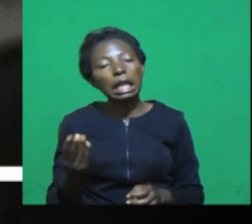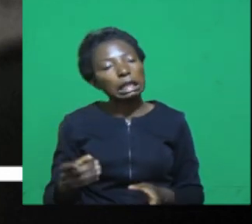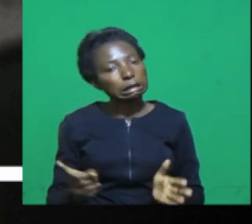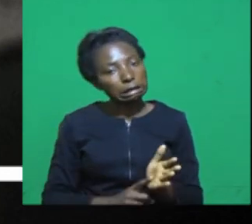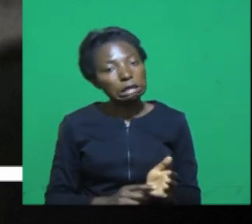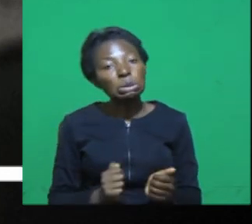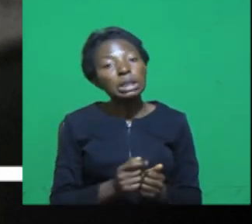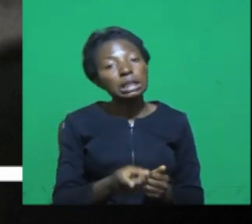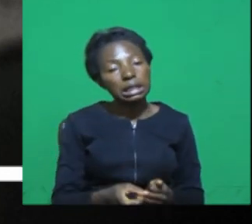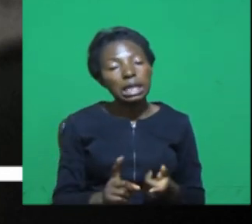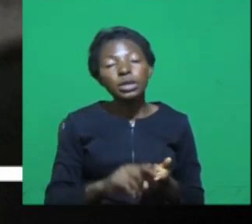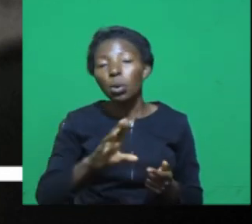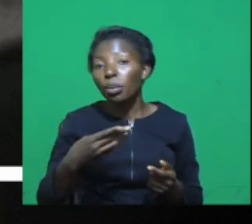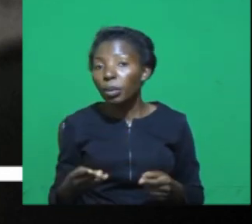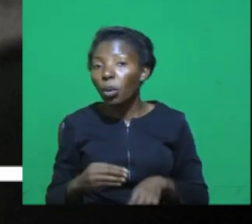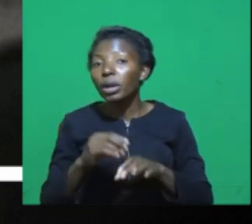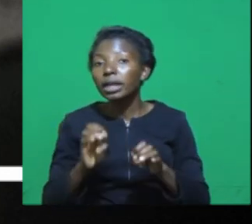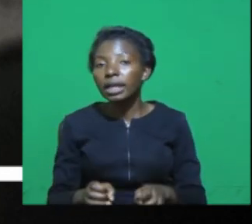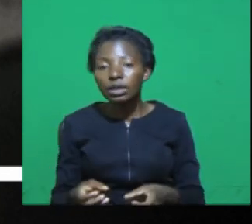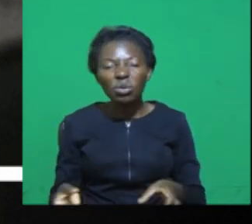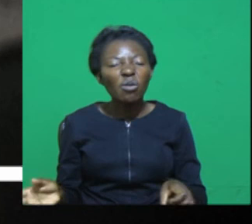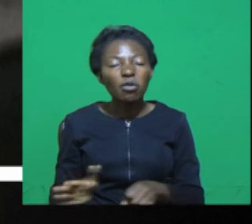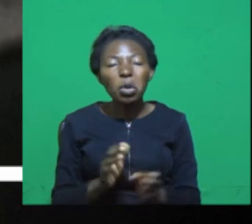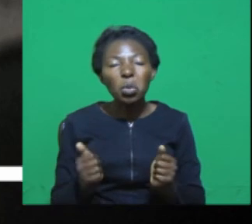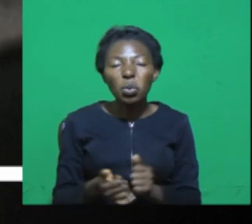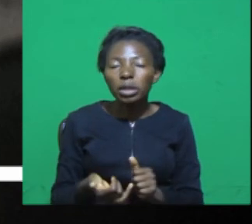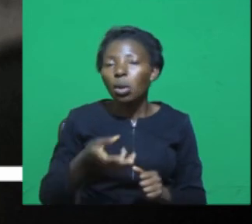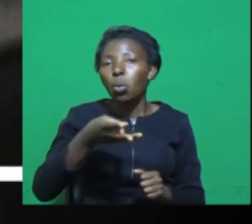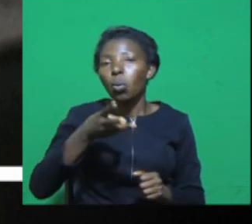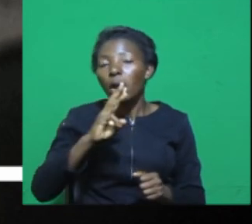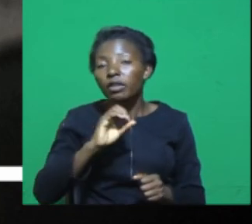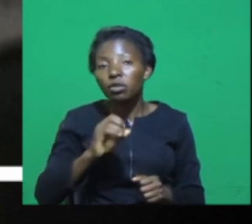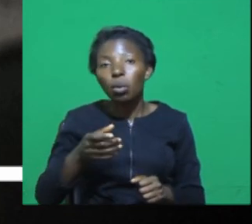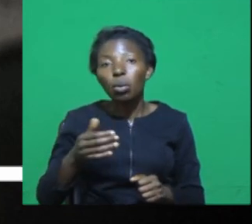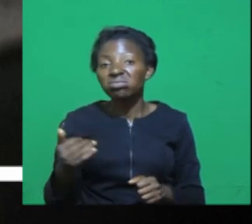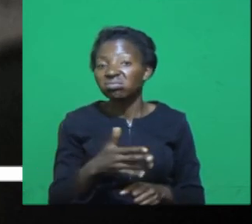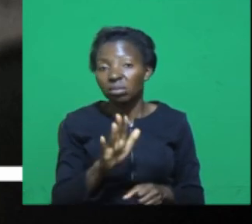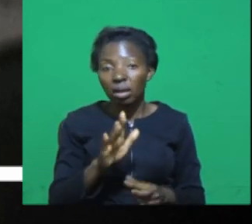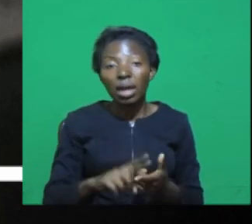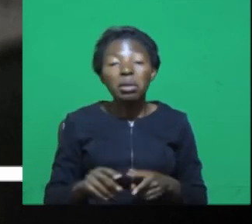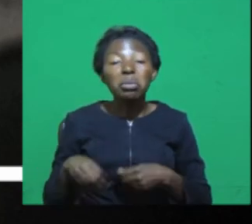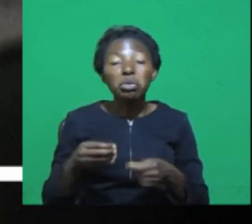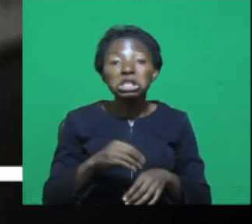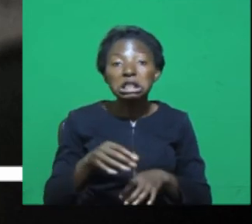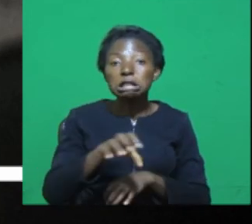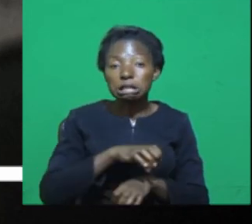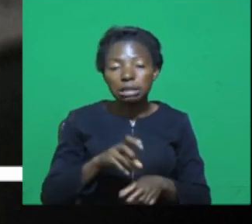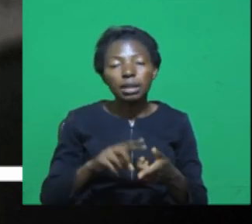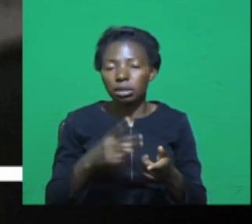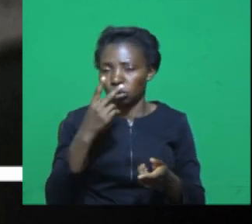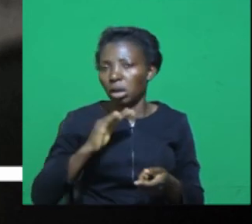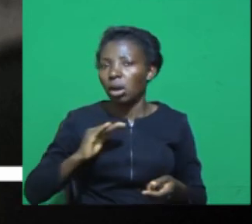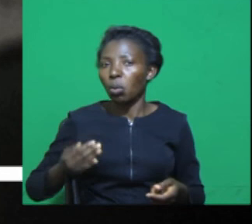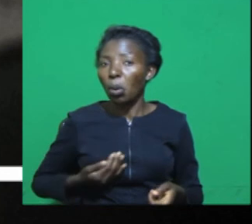nayo, navanogara panyika vakabatwa newaini yeupombwe hwayo. Ipapo akandiisa kurenje mumweya, ndikaona